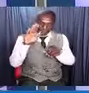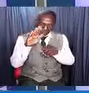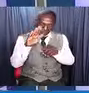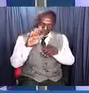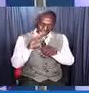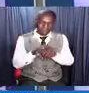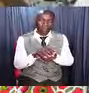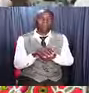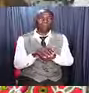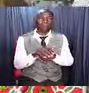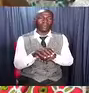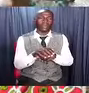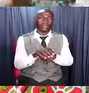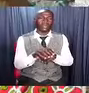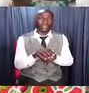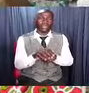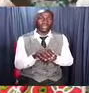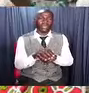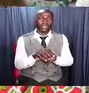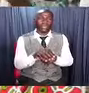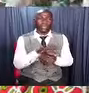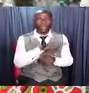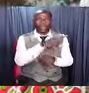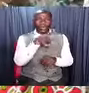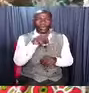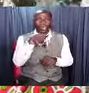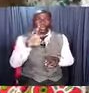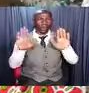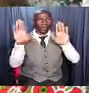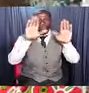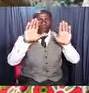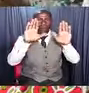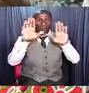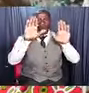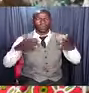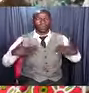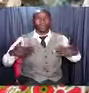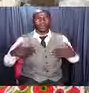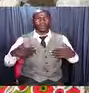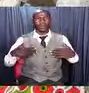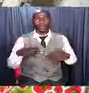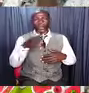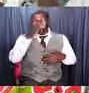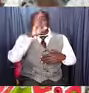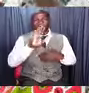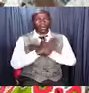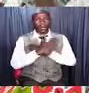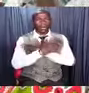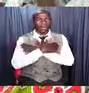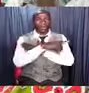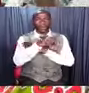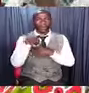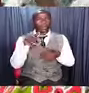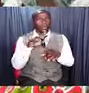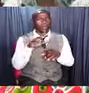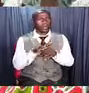God of our founder bless you so much. Nini ni watu wa ajabu. You're amazing people. Na Mungu anawapenda. And God loves